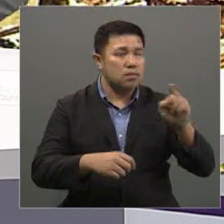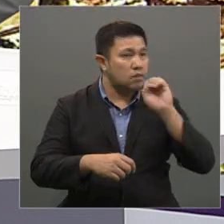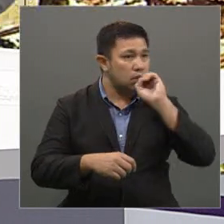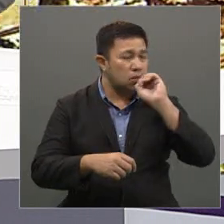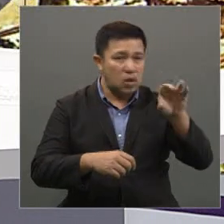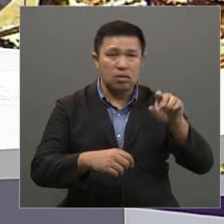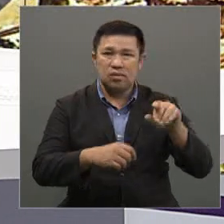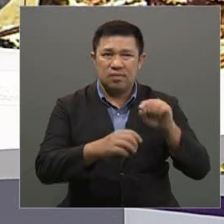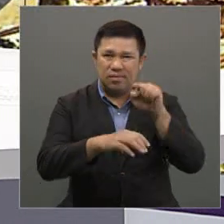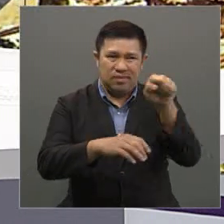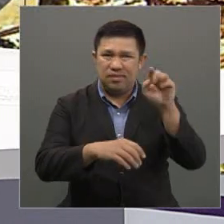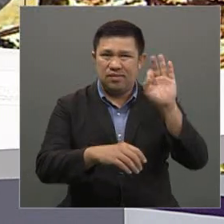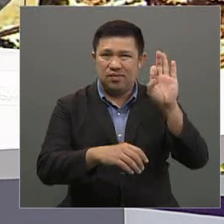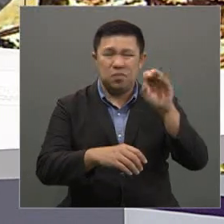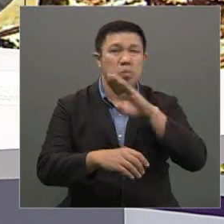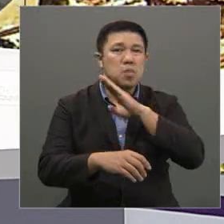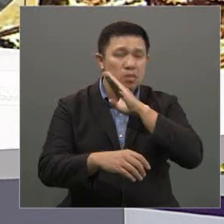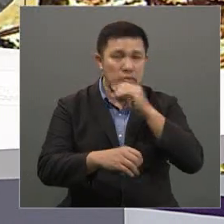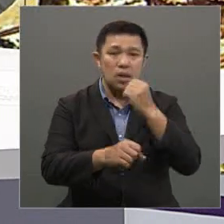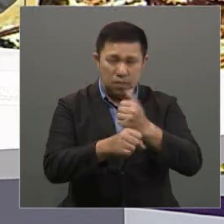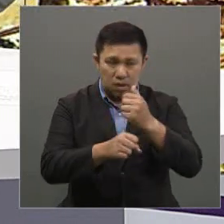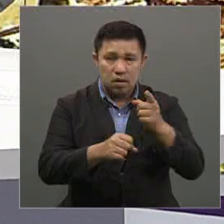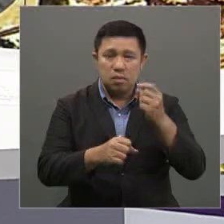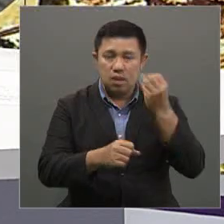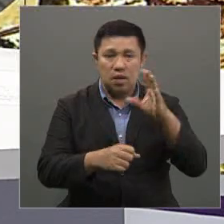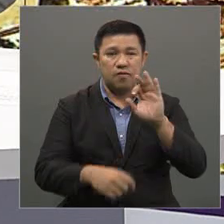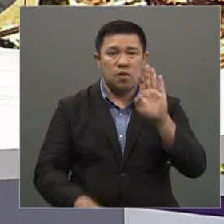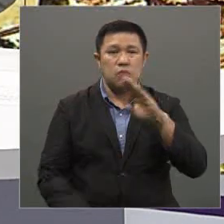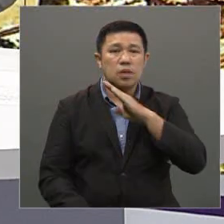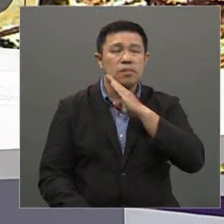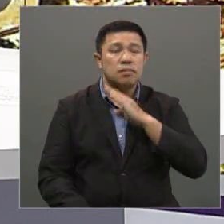้ รายงานช่วยกันแจ้งได้นะคะส่วนใหญ่แล้วเนี่ยจะเป็นเพจปลอม ใช่ครับ นะคะ อ่ะ